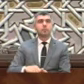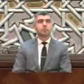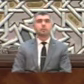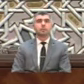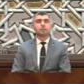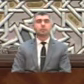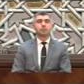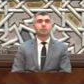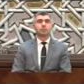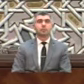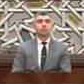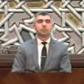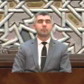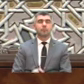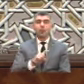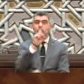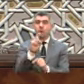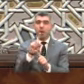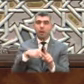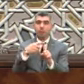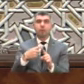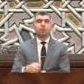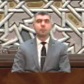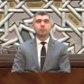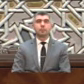التوقيت. هل من تعقيب إضافي آخر؟